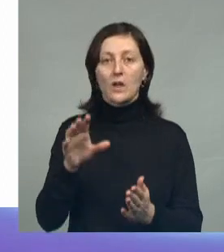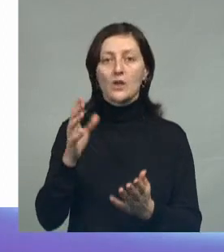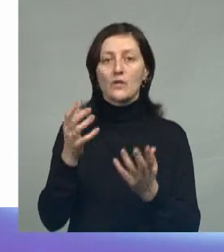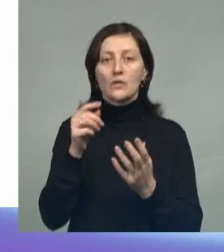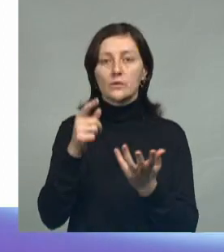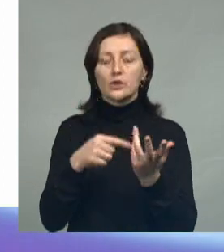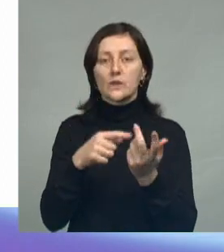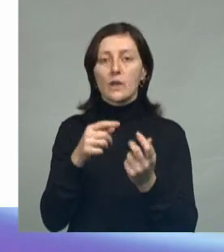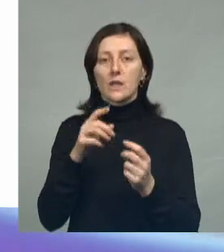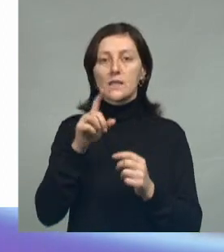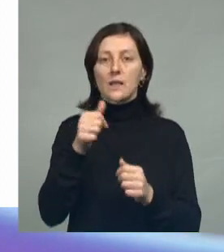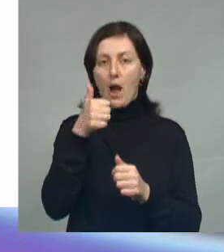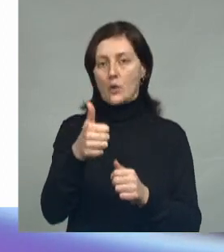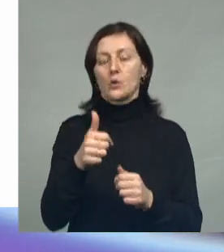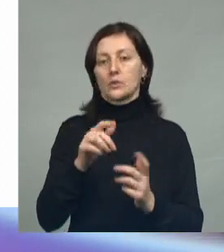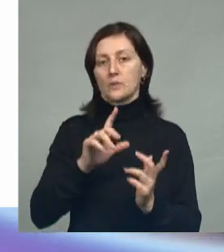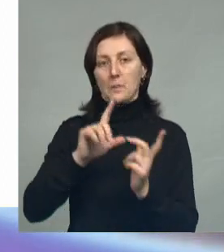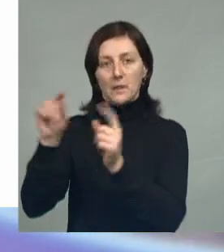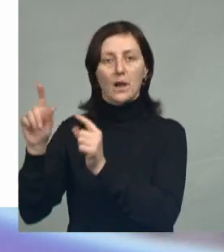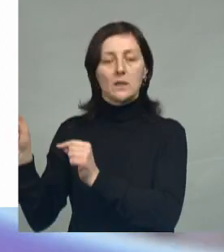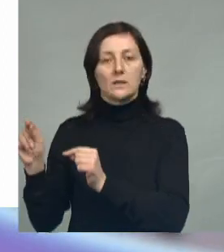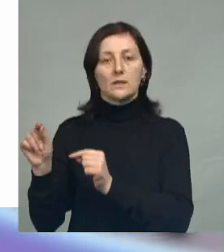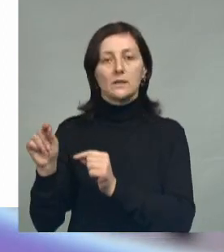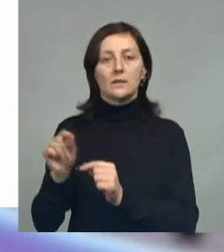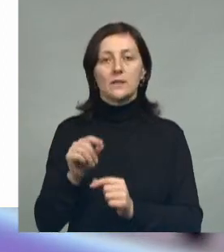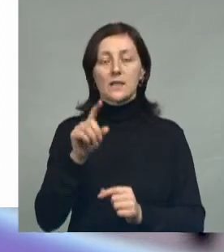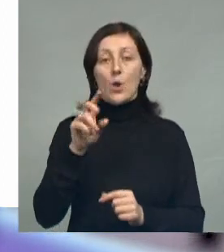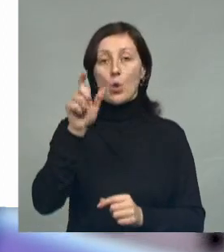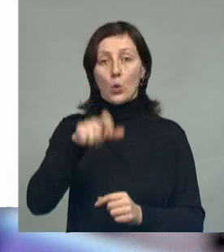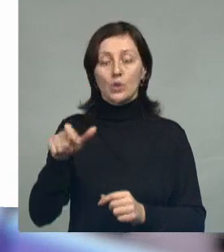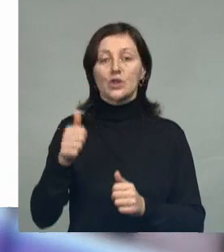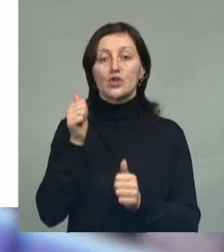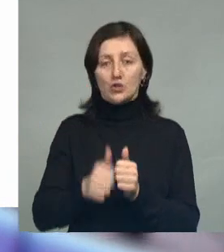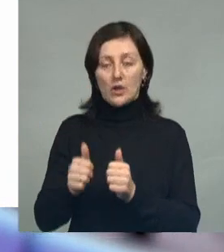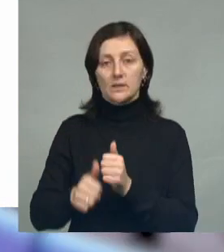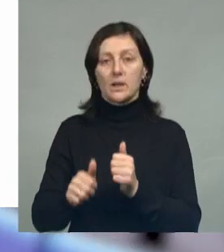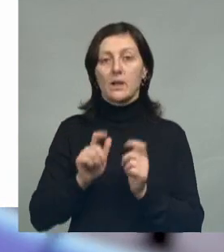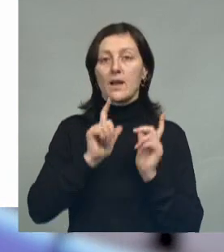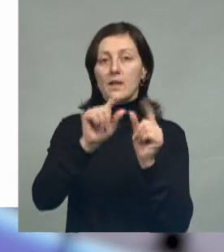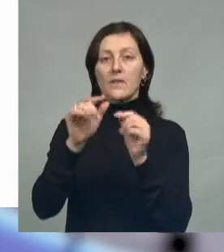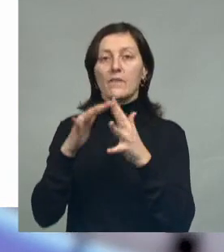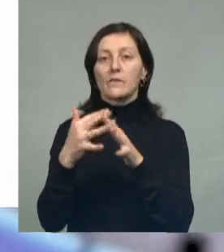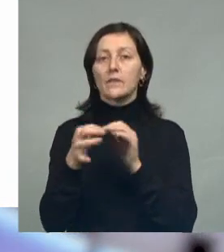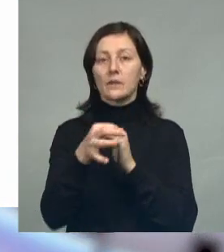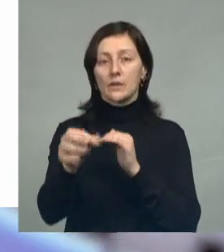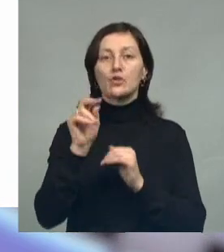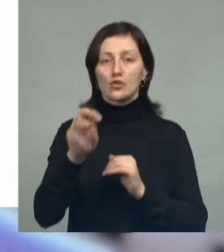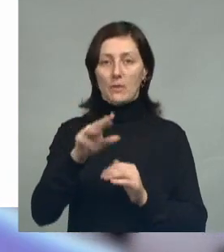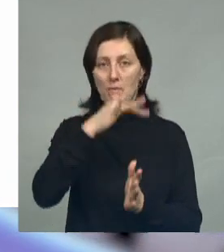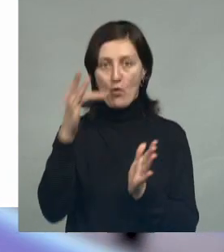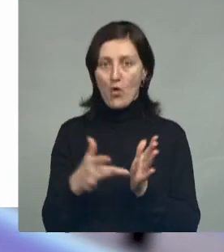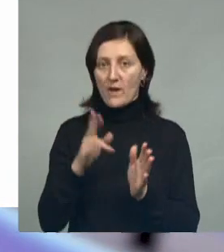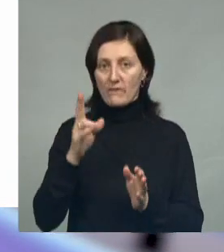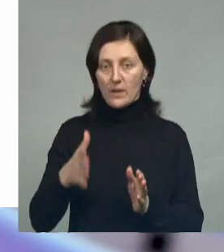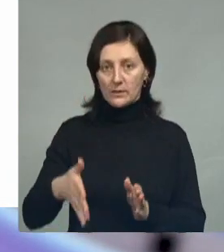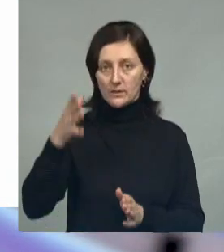положительной миграцией зато в лидерах белгородский район то есть люди чаще едут жить в частный пригород чем в городские квартиры для области